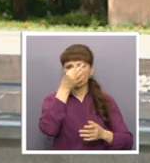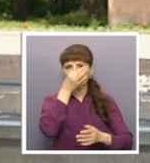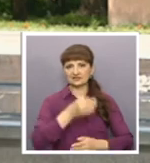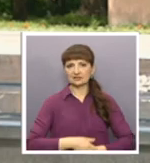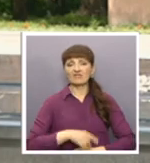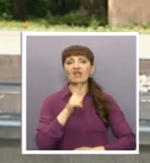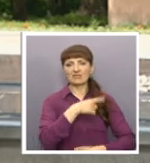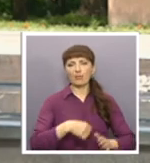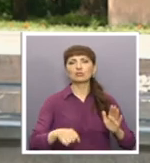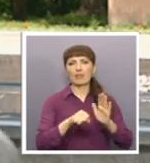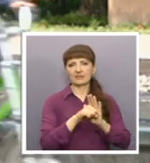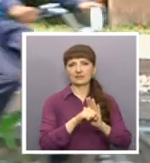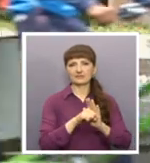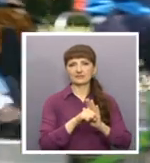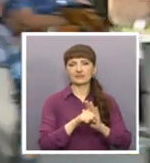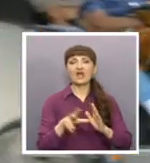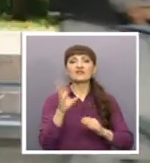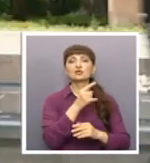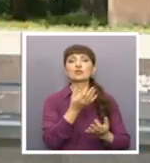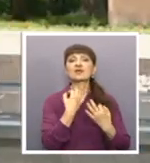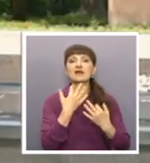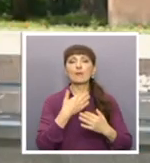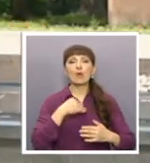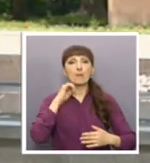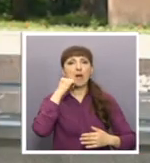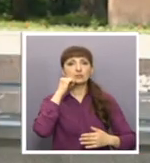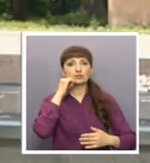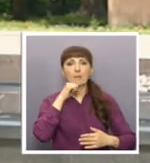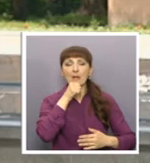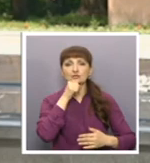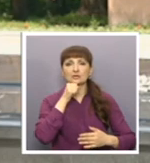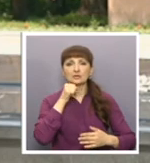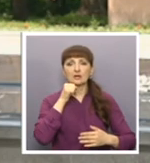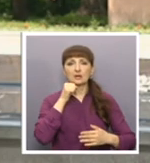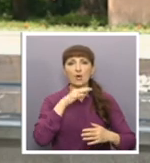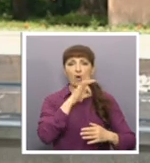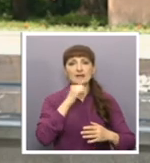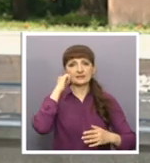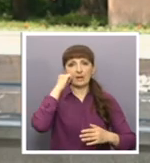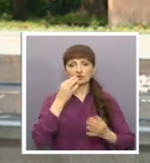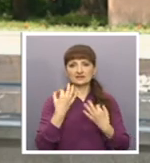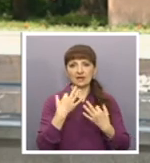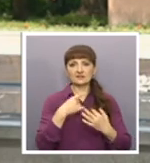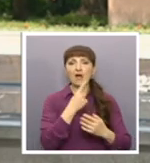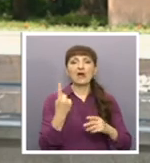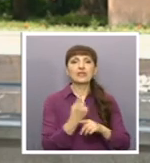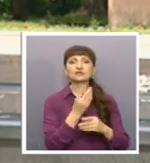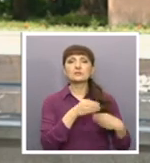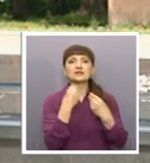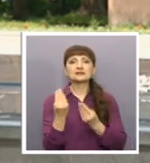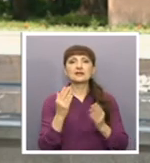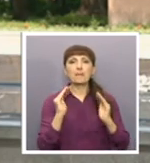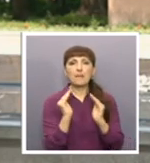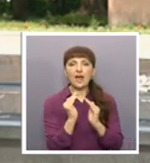Там же он и погиб. Все, что о нем рассказывала моя прабабушка, это то, что Однажды ей принесли